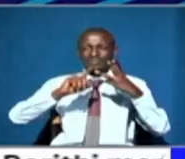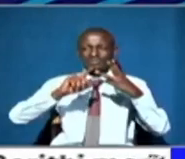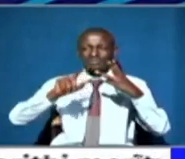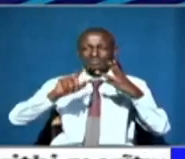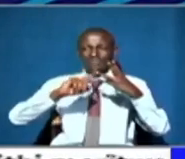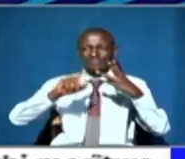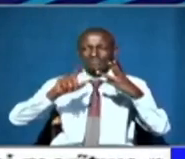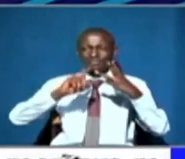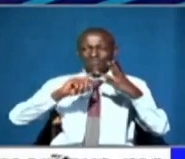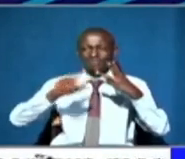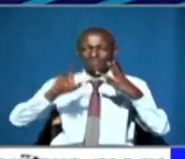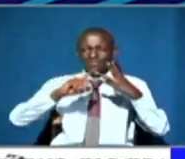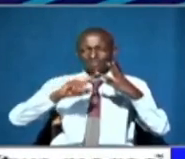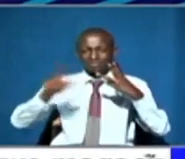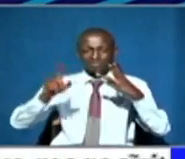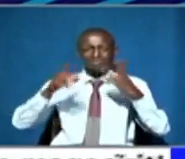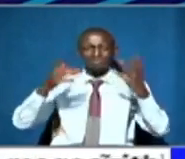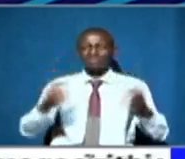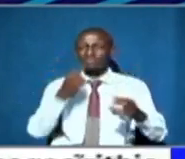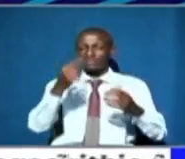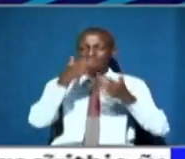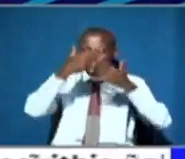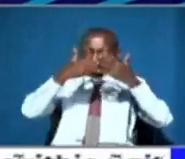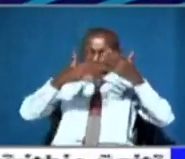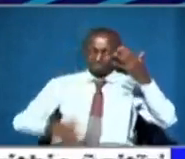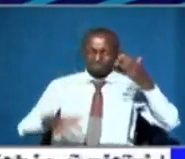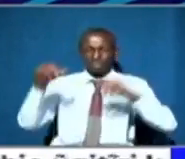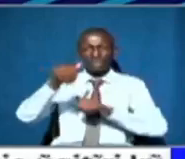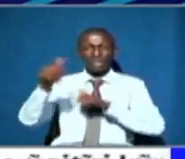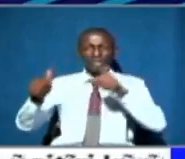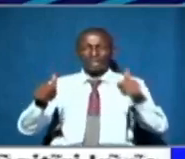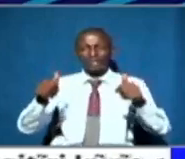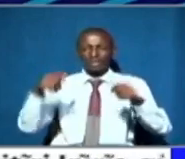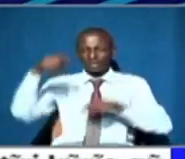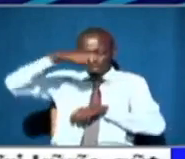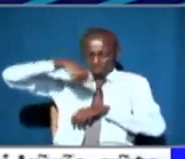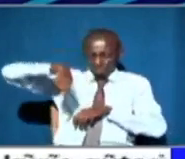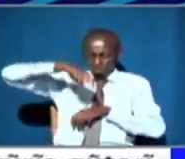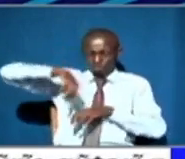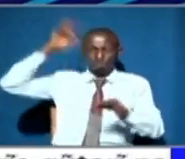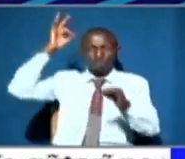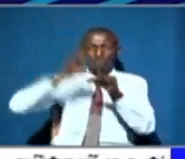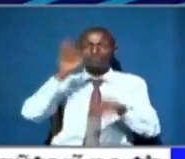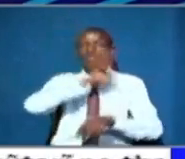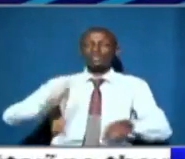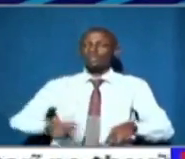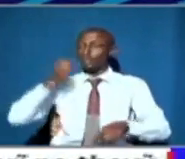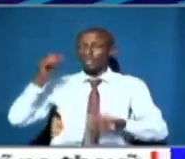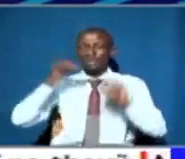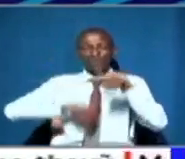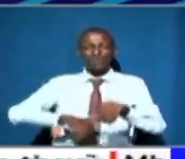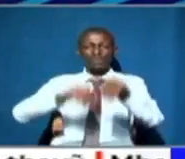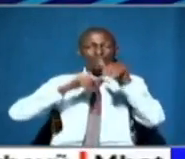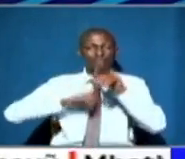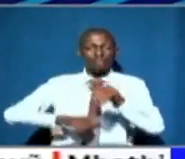ya maudumu shoma leo. Na mushoke maudu mara mothe twandikite ithwe interfaith murumirire tondu mwarumirira murimu